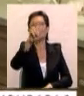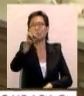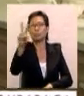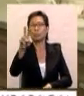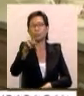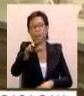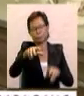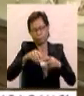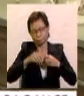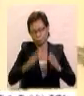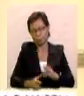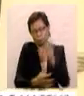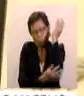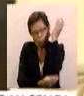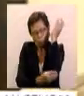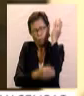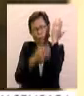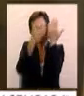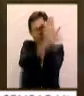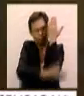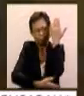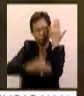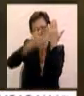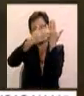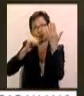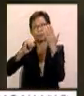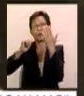522 penerima asnaf di seluruh negara